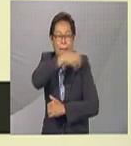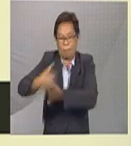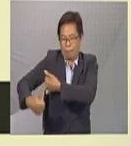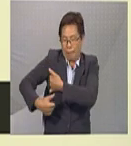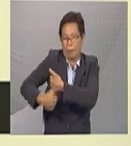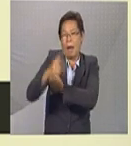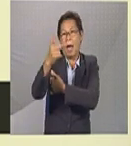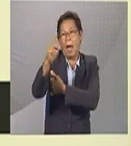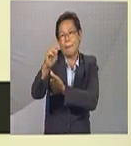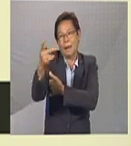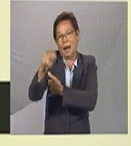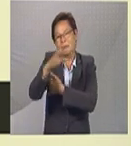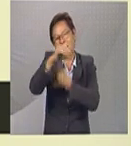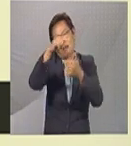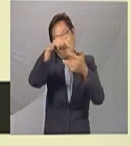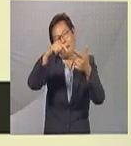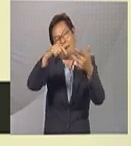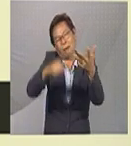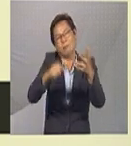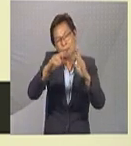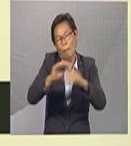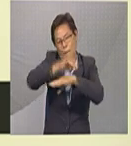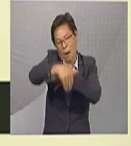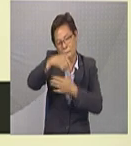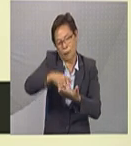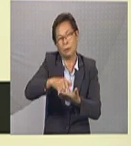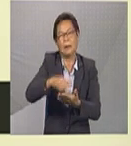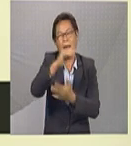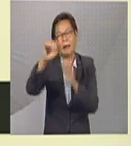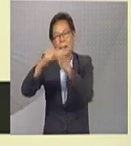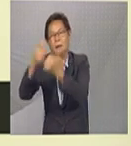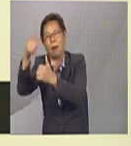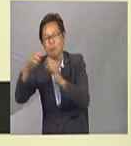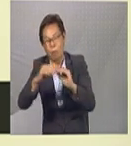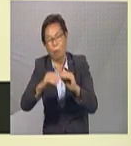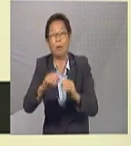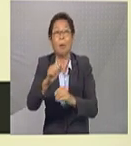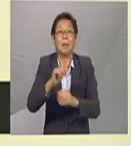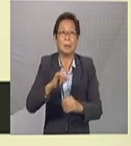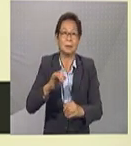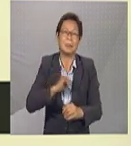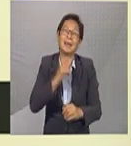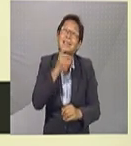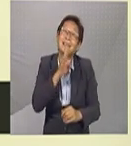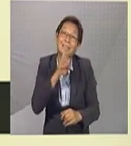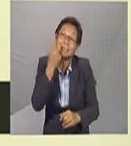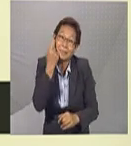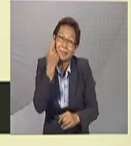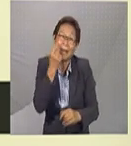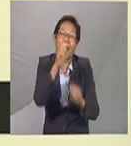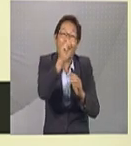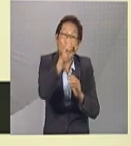Tentera, MKN dan sebagainya, dan beberapa agensi lain untuk itu saya kata tadi, SOP yang lebih tegas